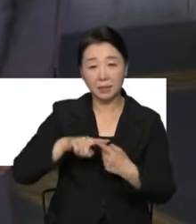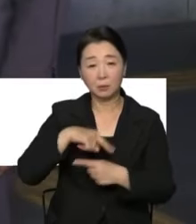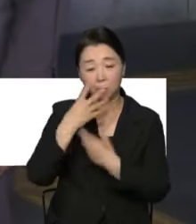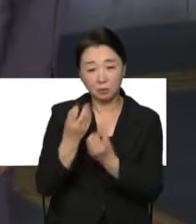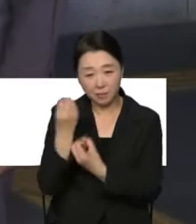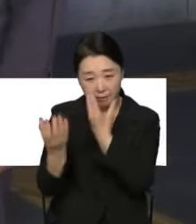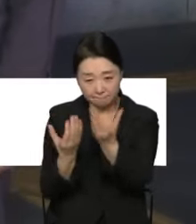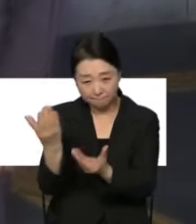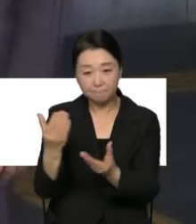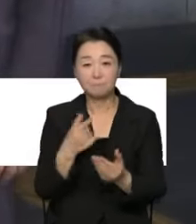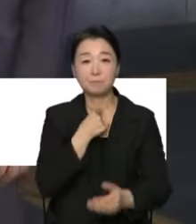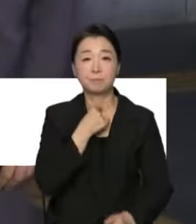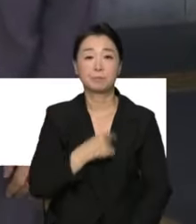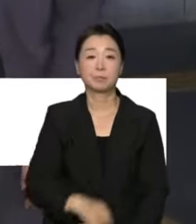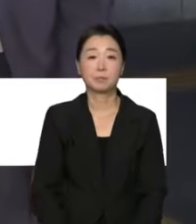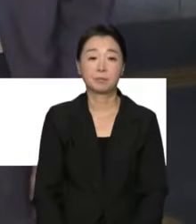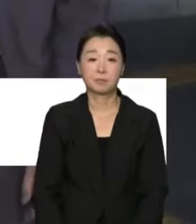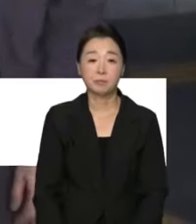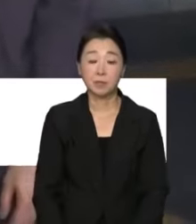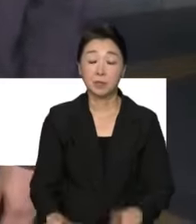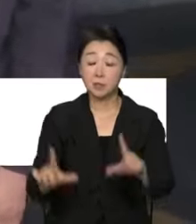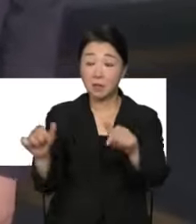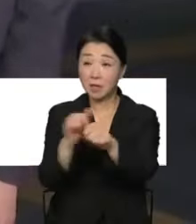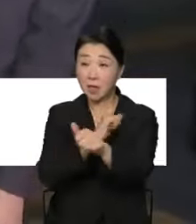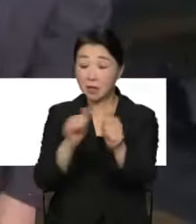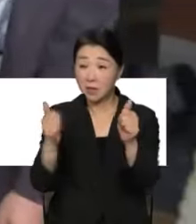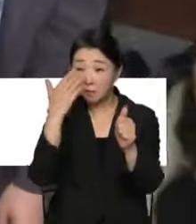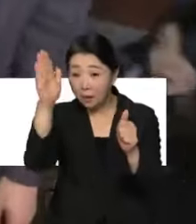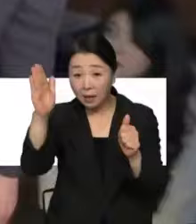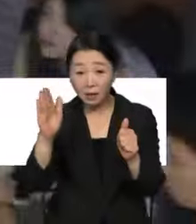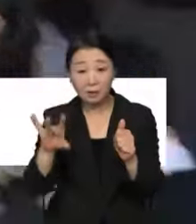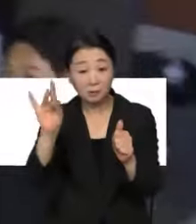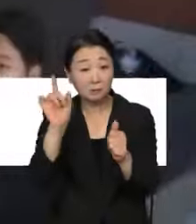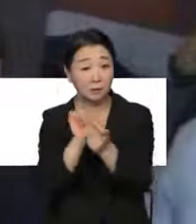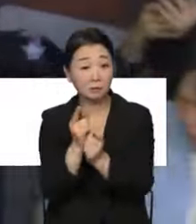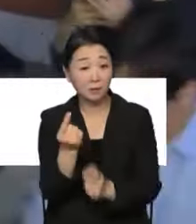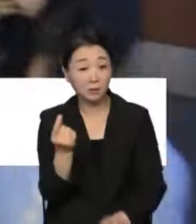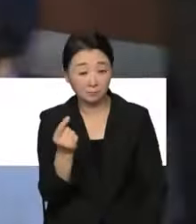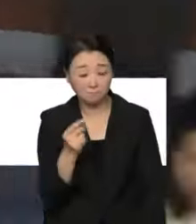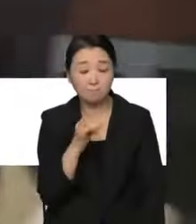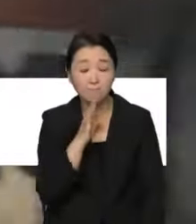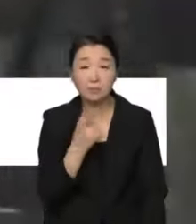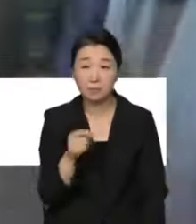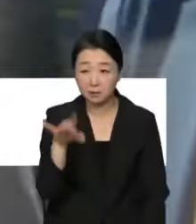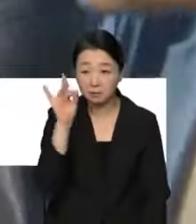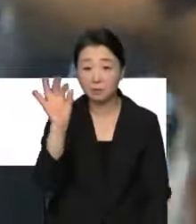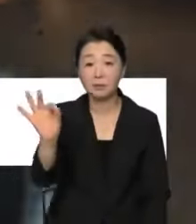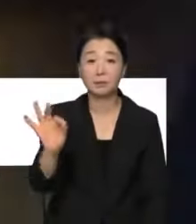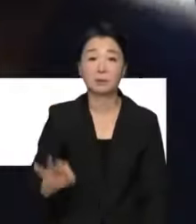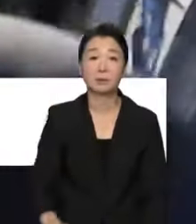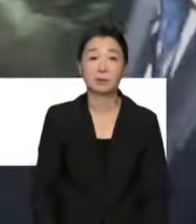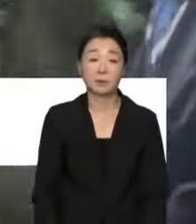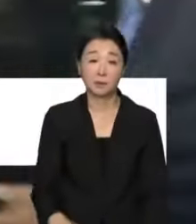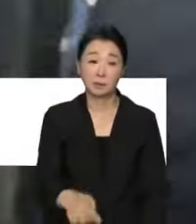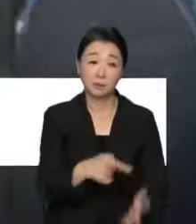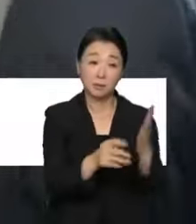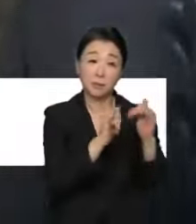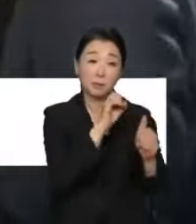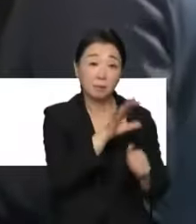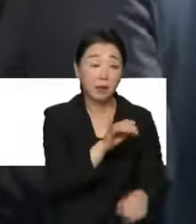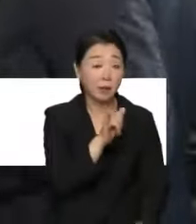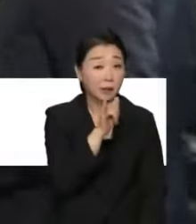말씀하고 나오겠습니다. 그 당일 가해자를 처음 보신 게 맞으신가요? 저희가 다시 또 처음 봤습니다. 피해자에게 하실 말씀